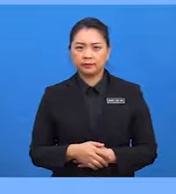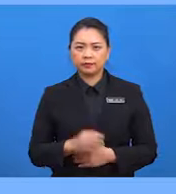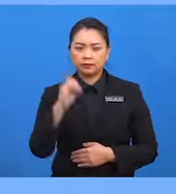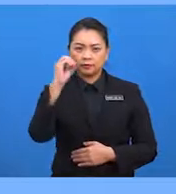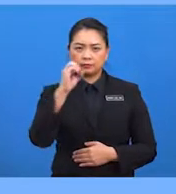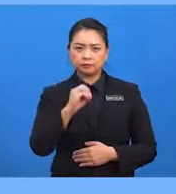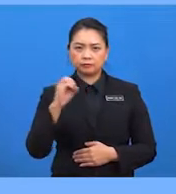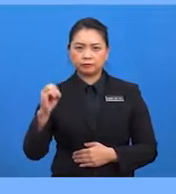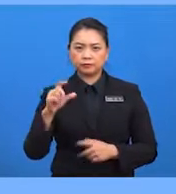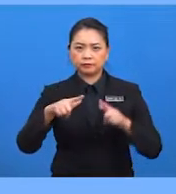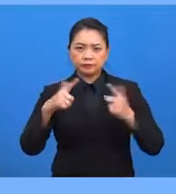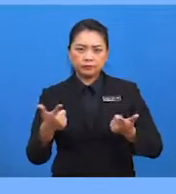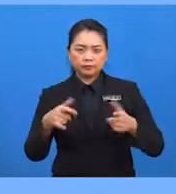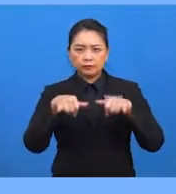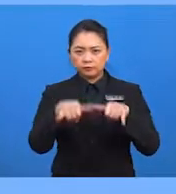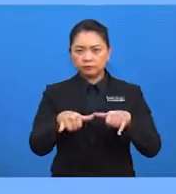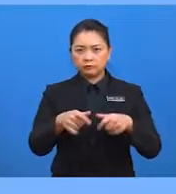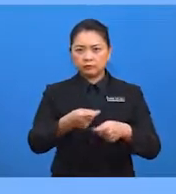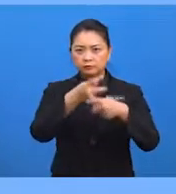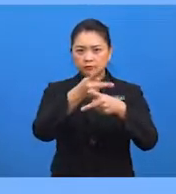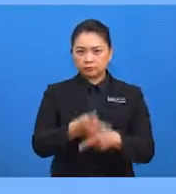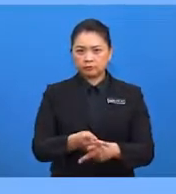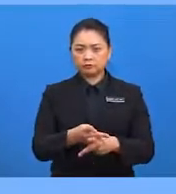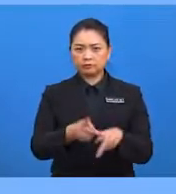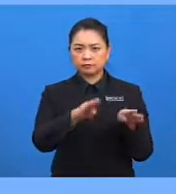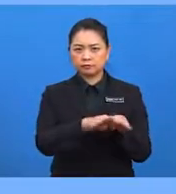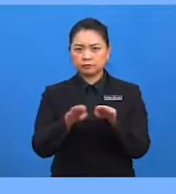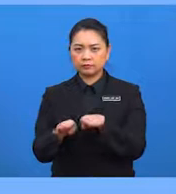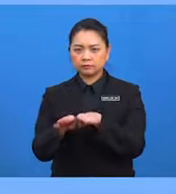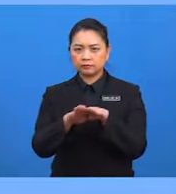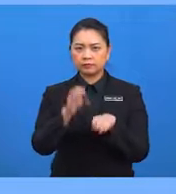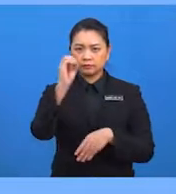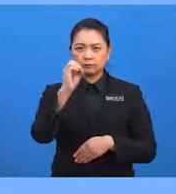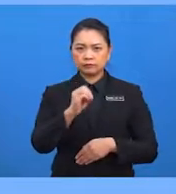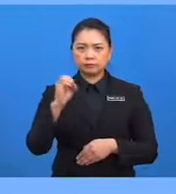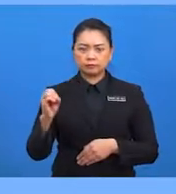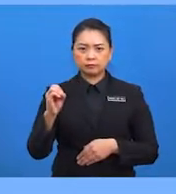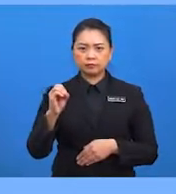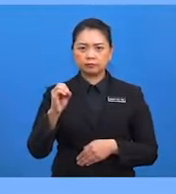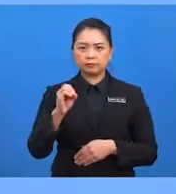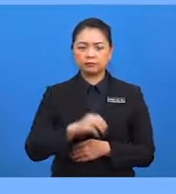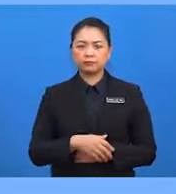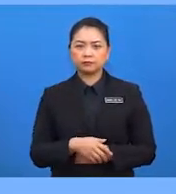Molekul lain masih kekal sebagai molekul asid etanoik.